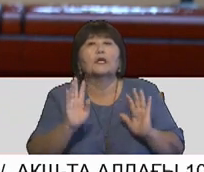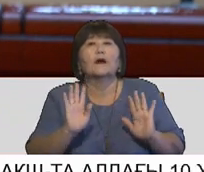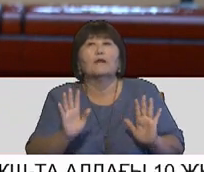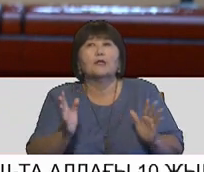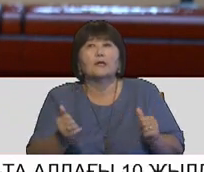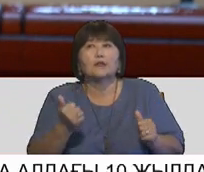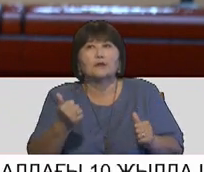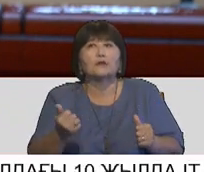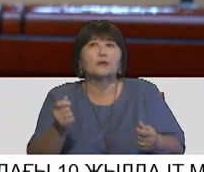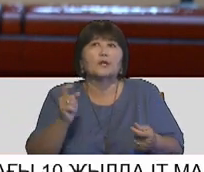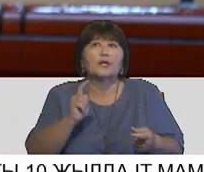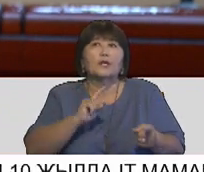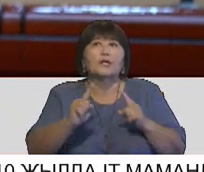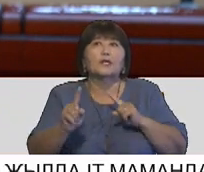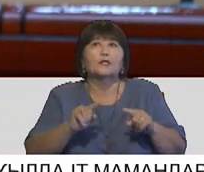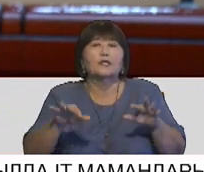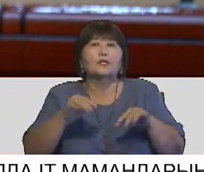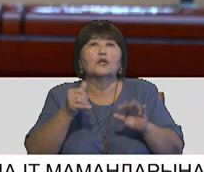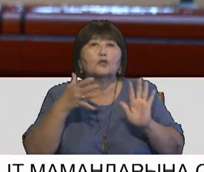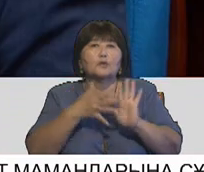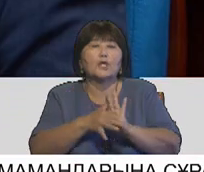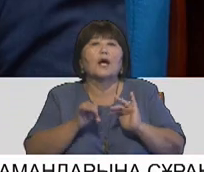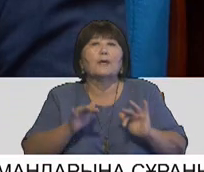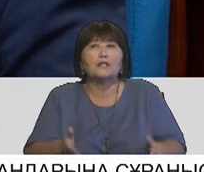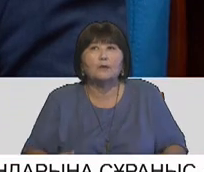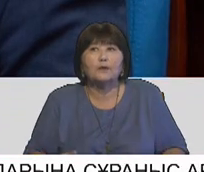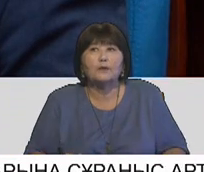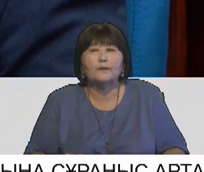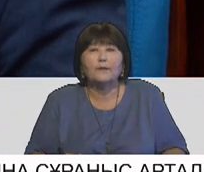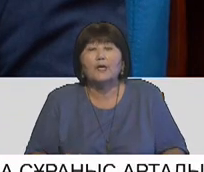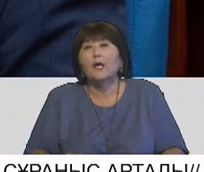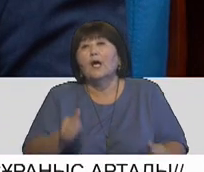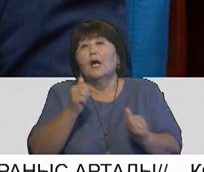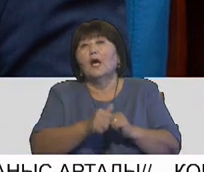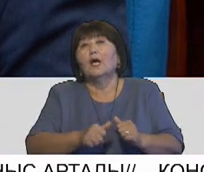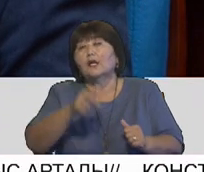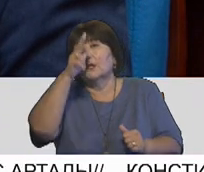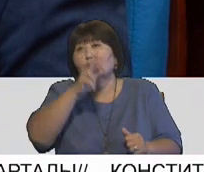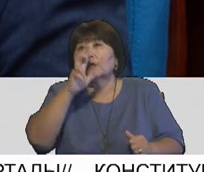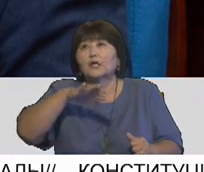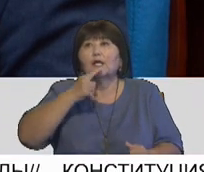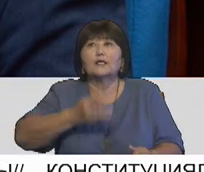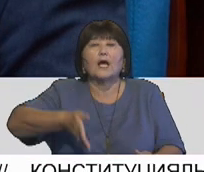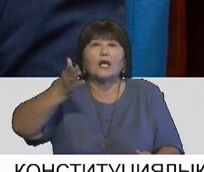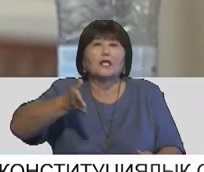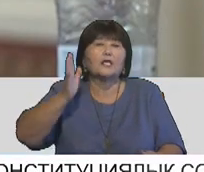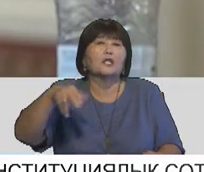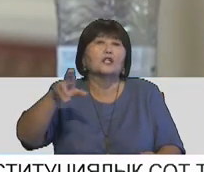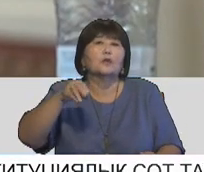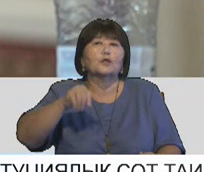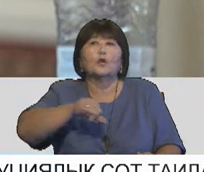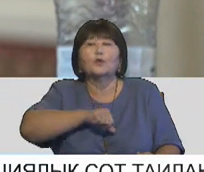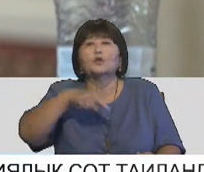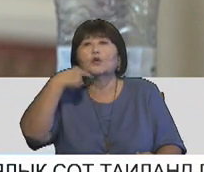бүгінгі сессияда жұмсауға уақыт қалды. Әр 90 сайын ел алдында есеп беретін депутаттар да өздері